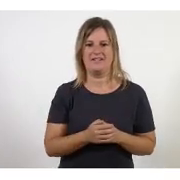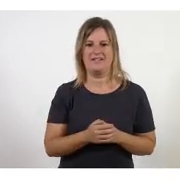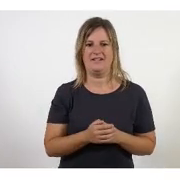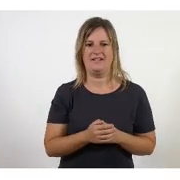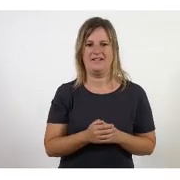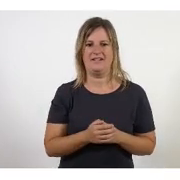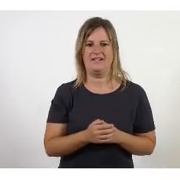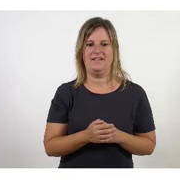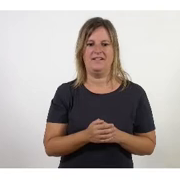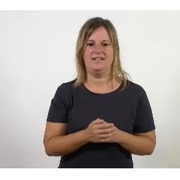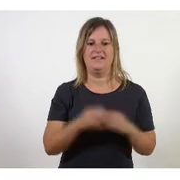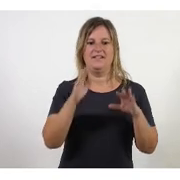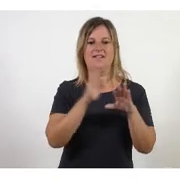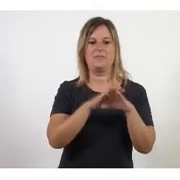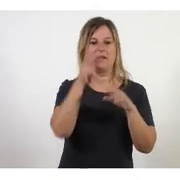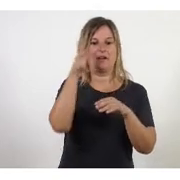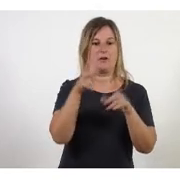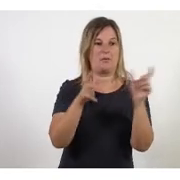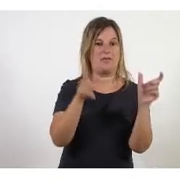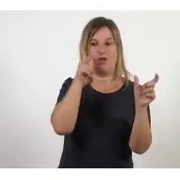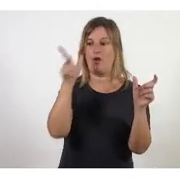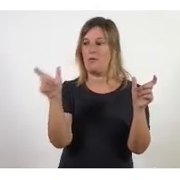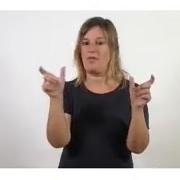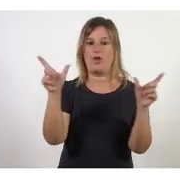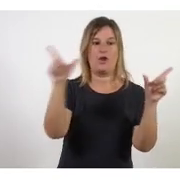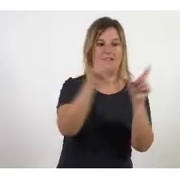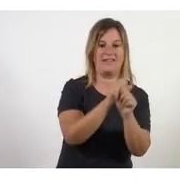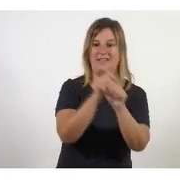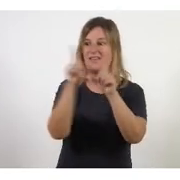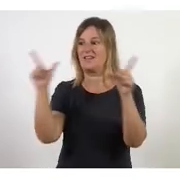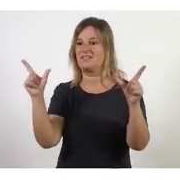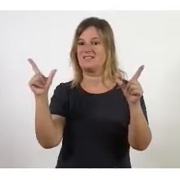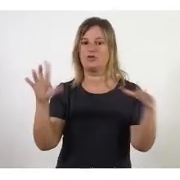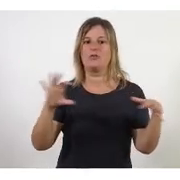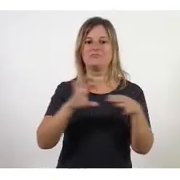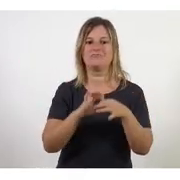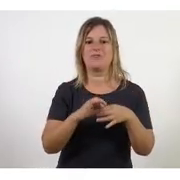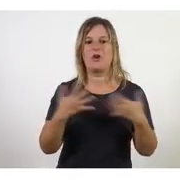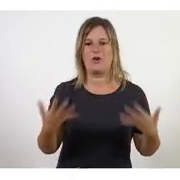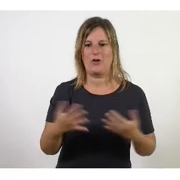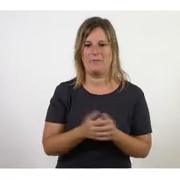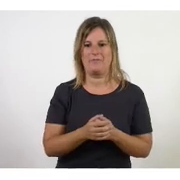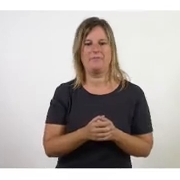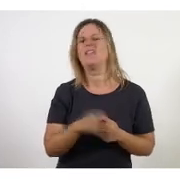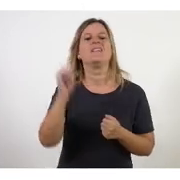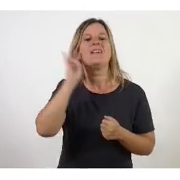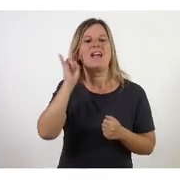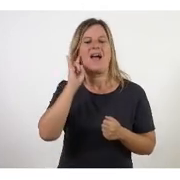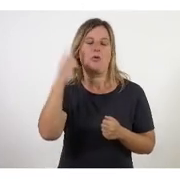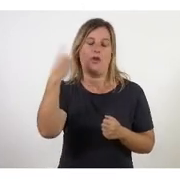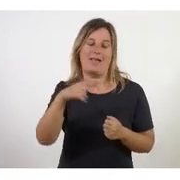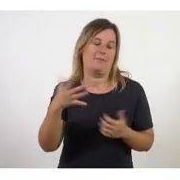El que fem servir amb les transicions, el que farem amb les transicions és com encadenem els dos clips. Vale? Va sonar en l'àudio, però no us preocupeu que